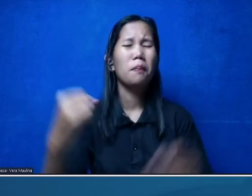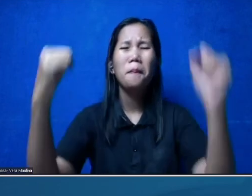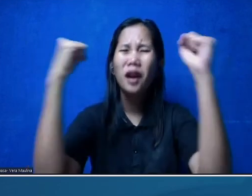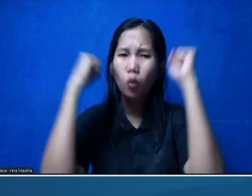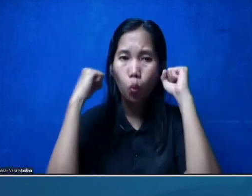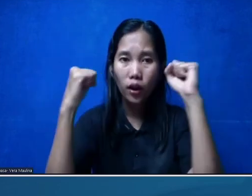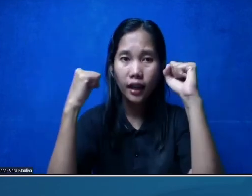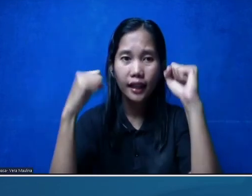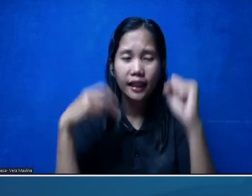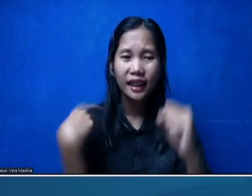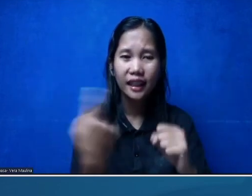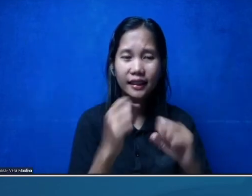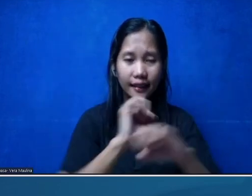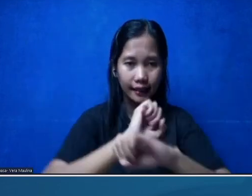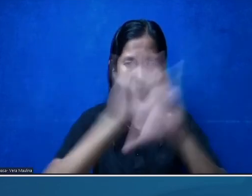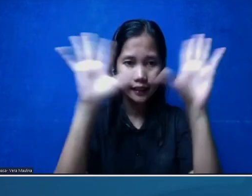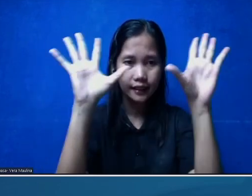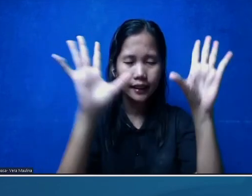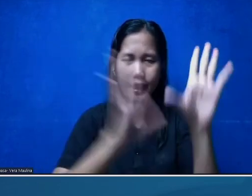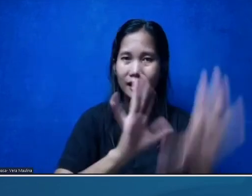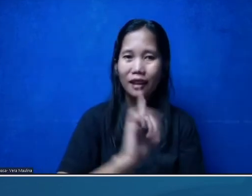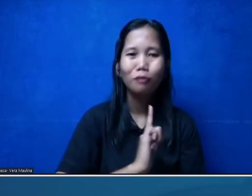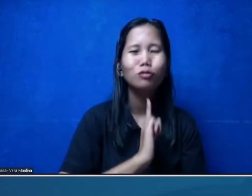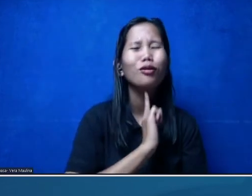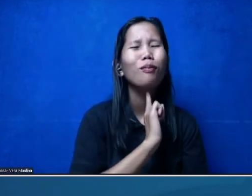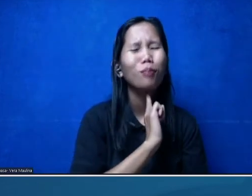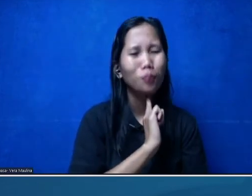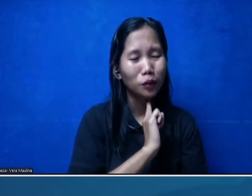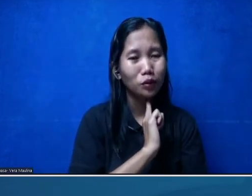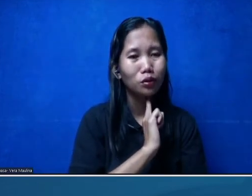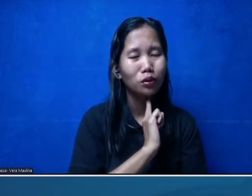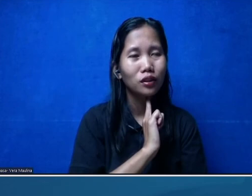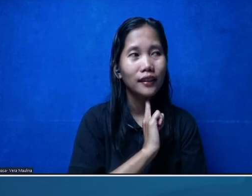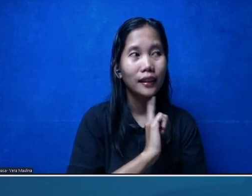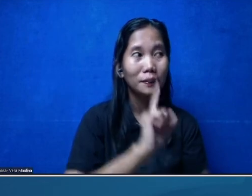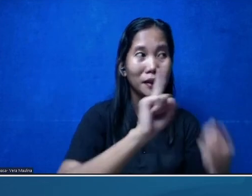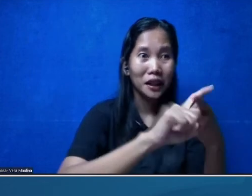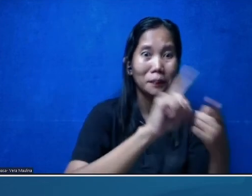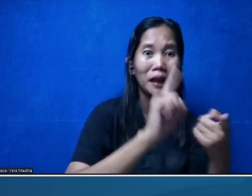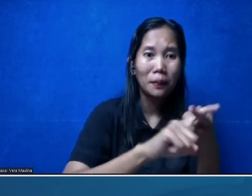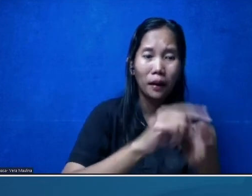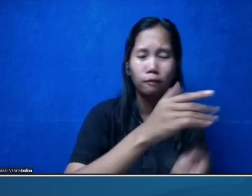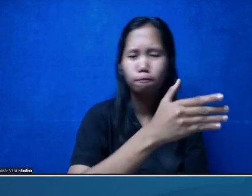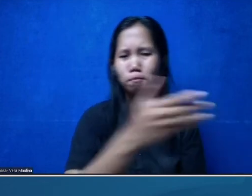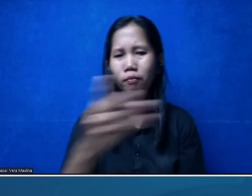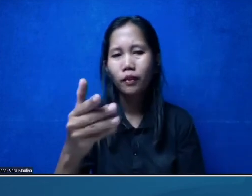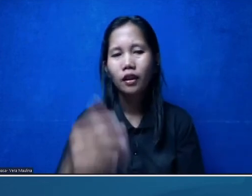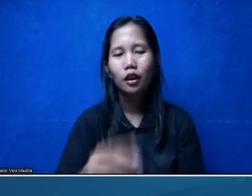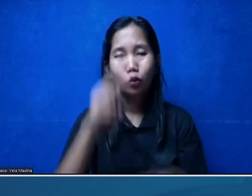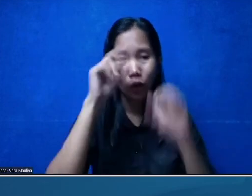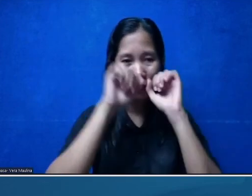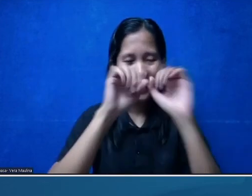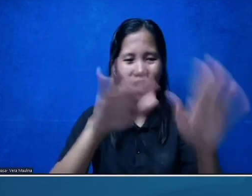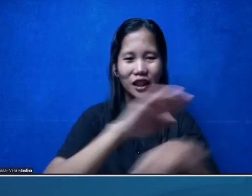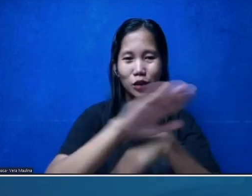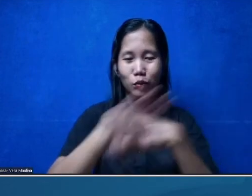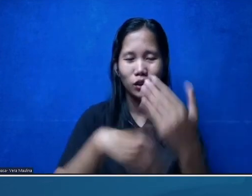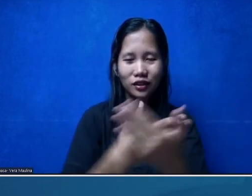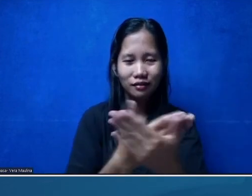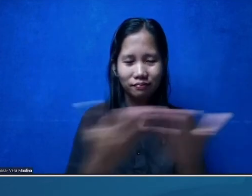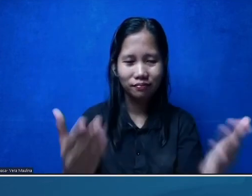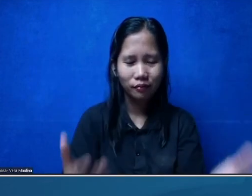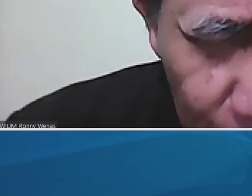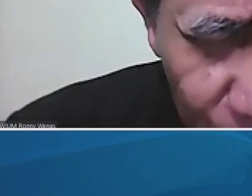kebenaran yang datangnya dari Tuhan Tuhan memberkati kita mari kita berdoa Bapa dalam